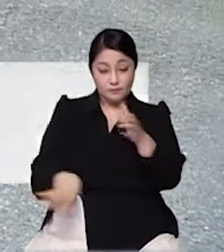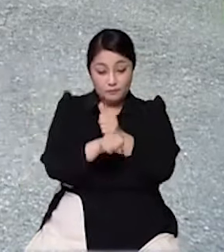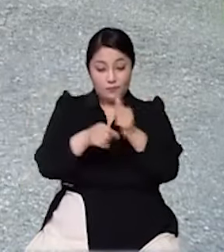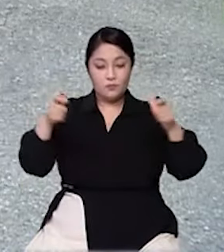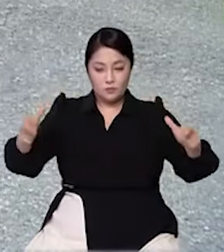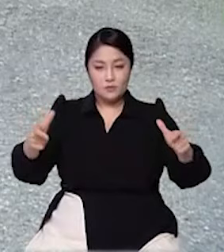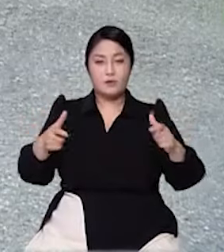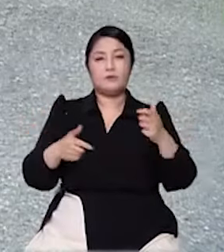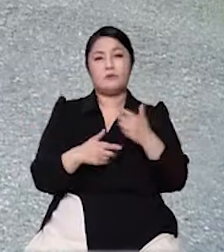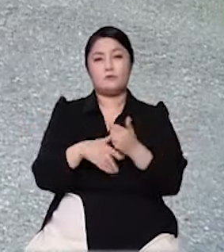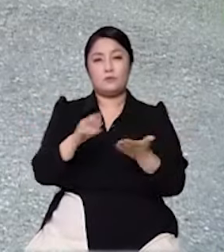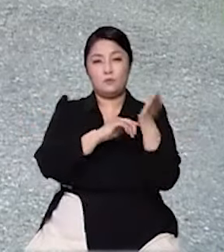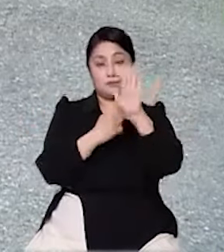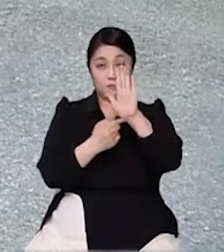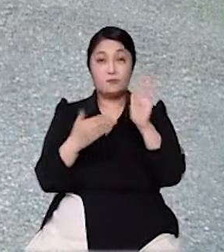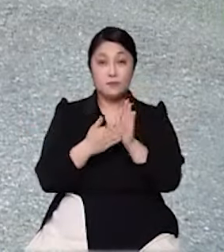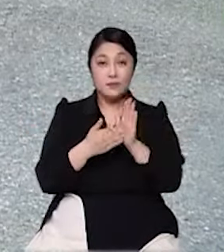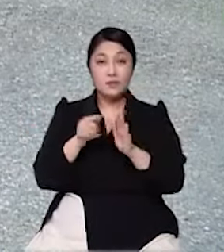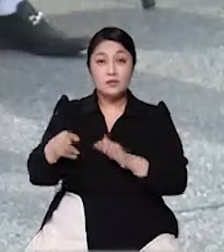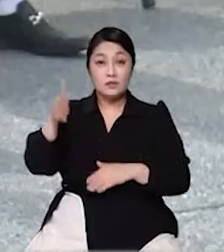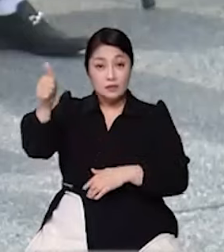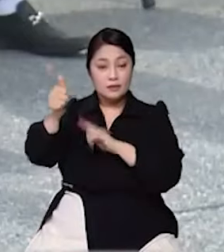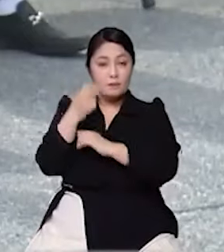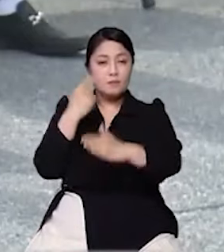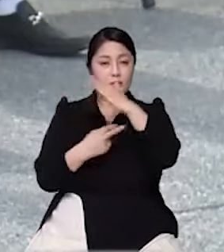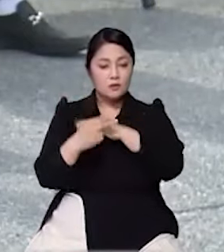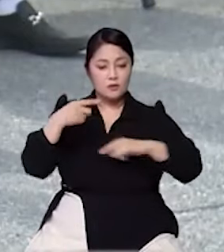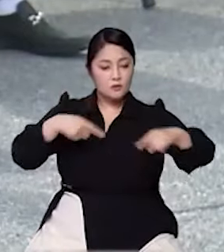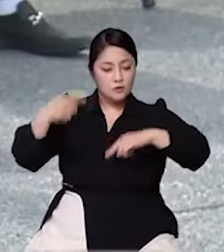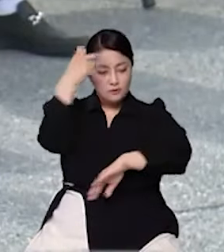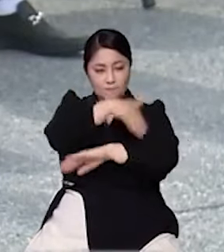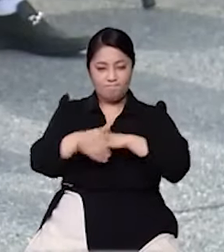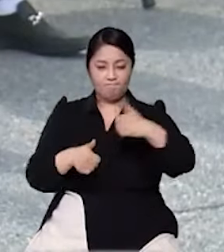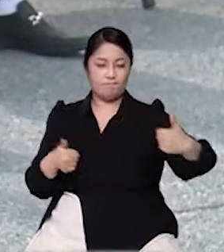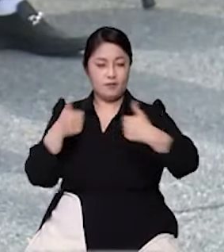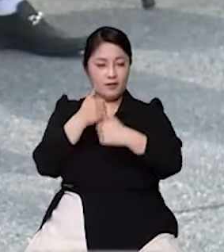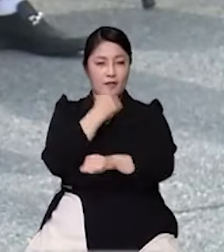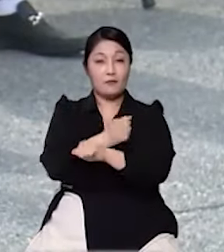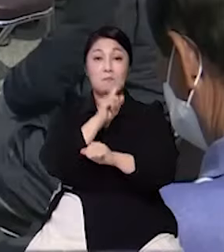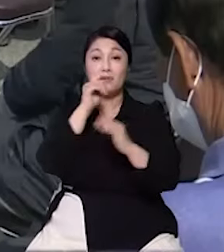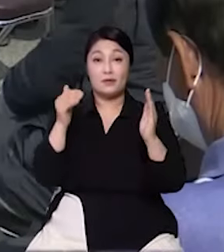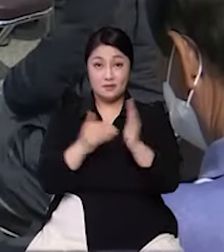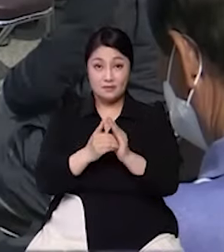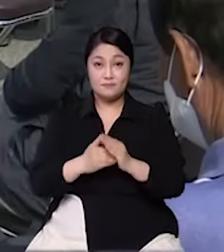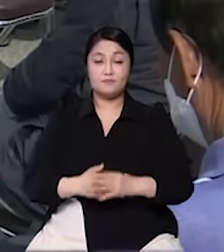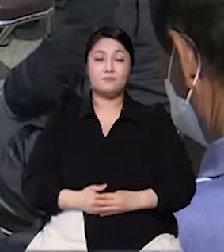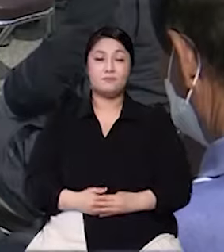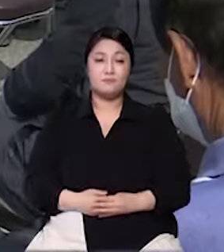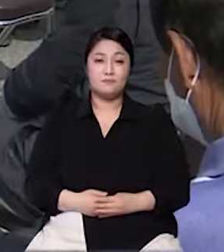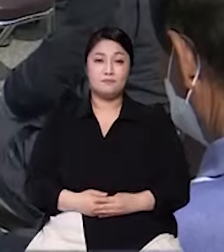제시했습니다 김순옥 은서는 비전과 정책으로 승부 하겠다고 강조했습니다